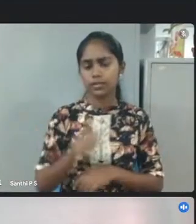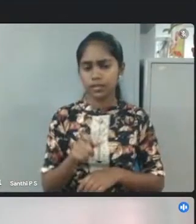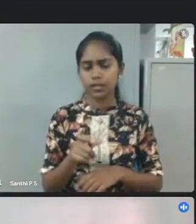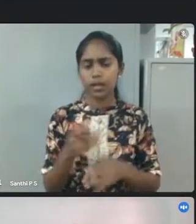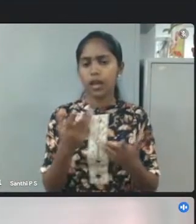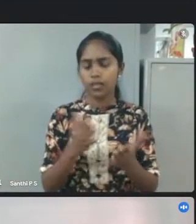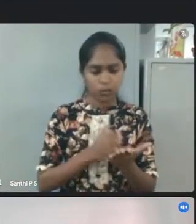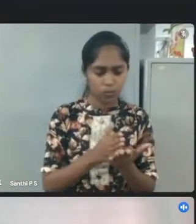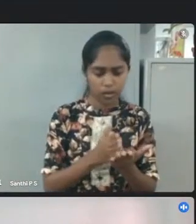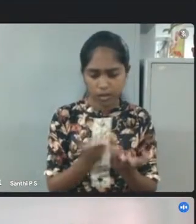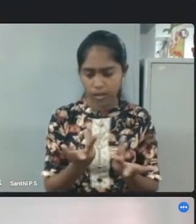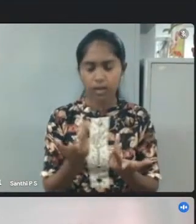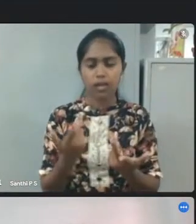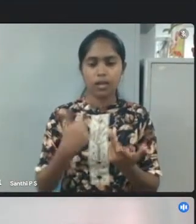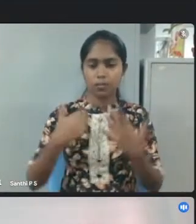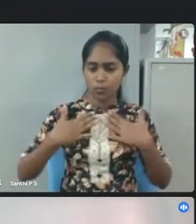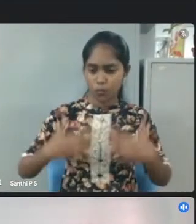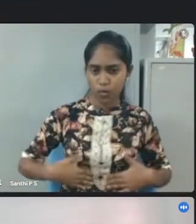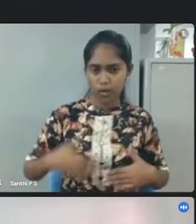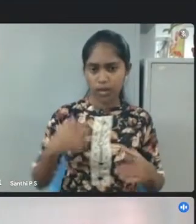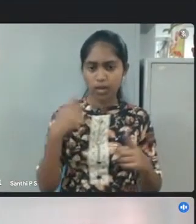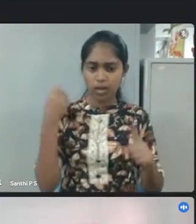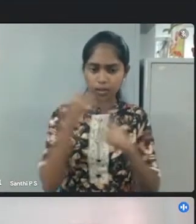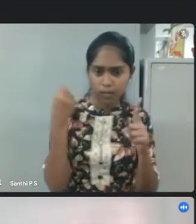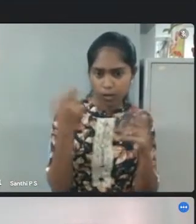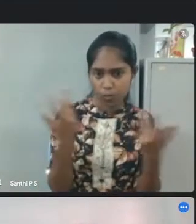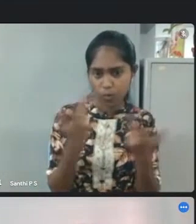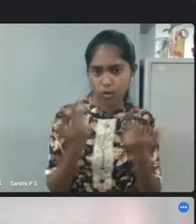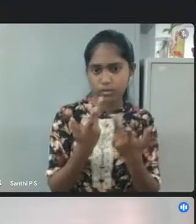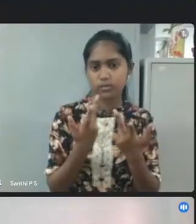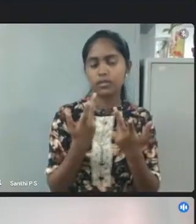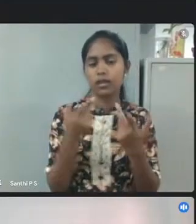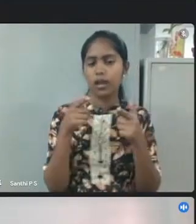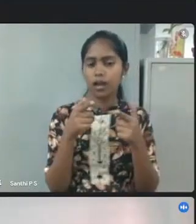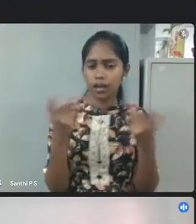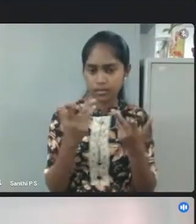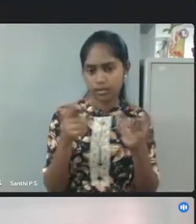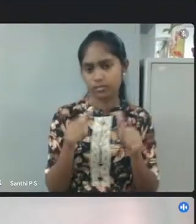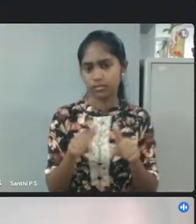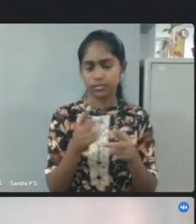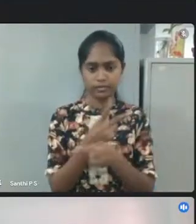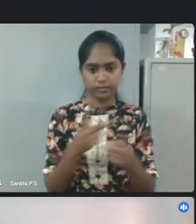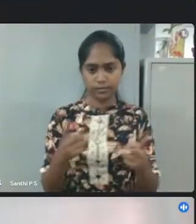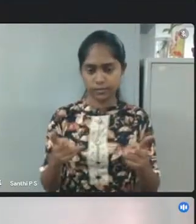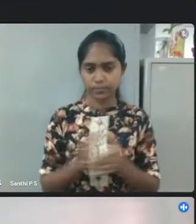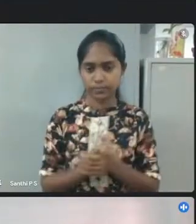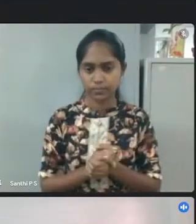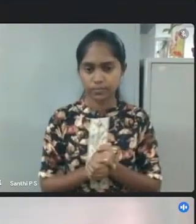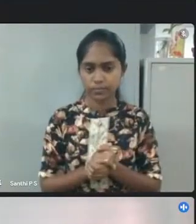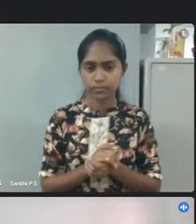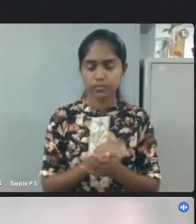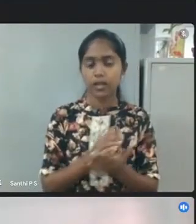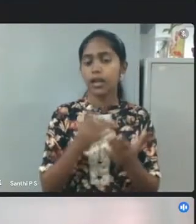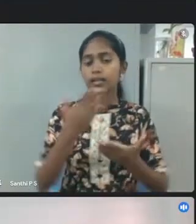പ്രവർത്തനങ്ങളിലുള്ള ശാരീരിക പ്രവർത്തനത്തിലുള്ള ഒരു ബാധ്യതയാവാം. എങ്കിലും എന്തൊക്കെ തരം ഭിന്നശേഷിത്വങ്ങൾ ഉണ്ടെന്നും